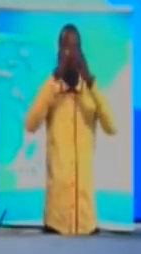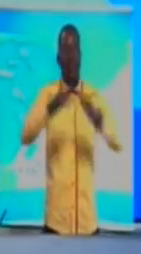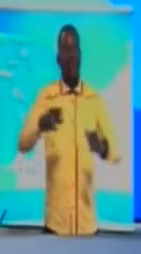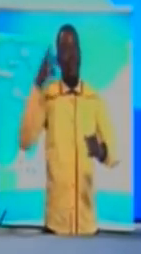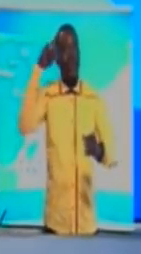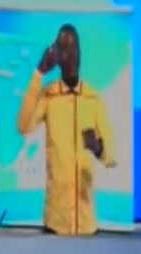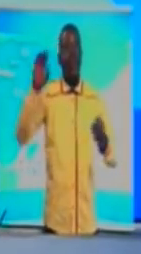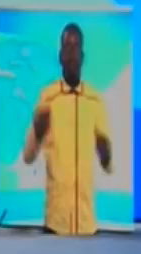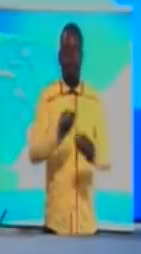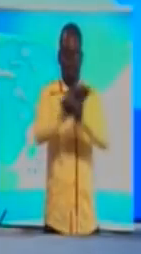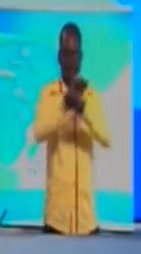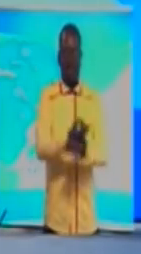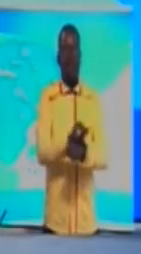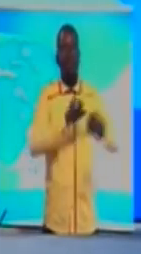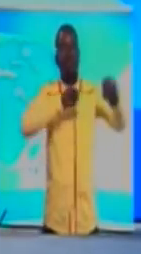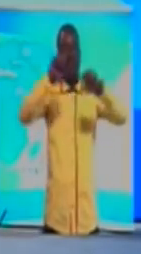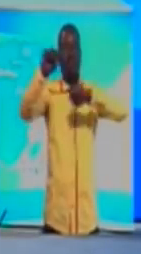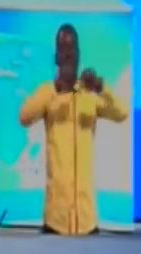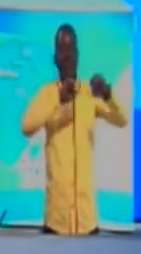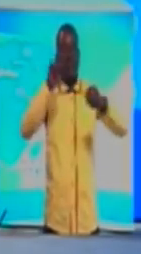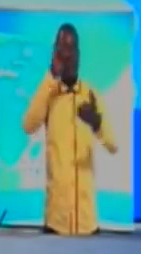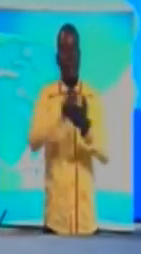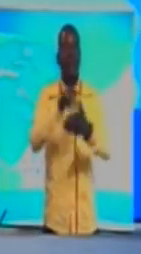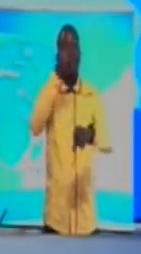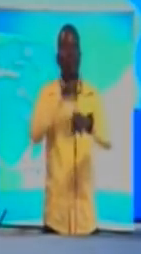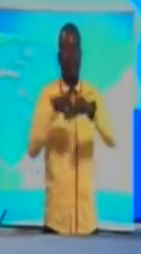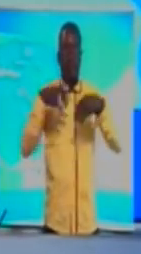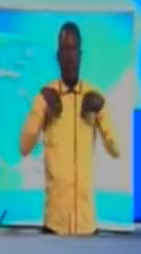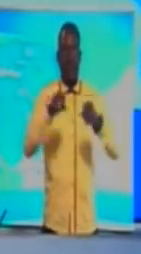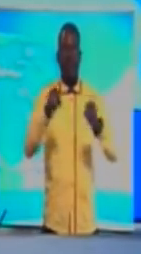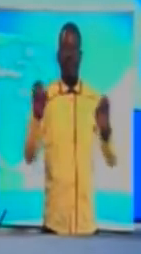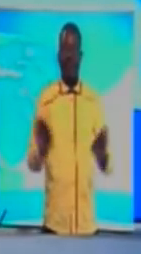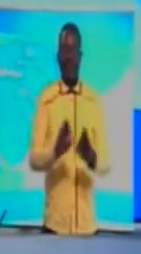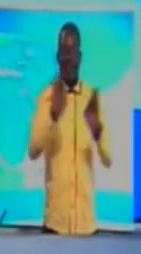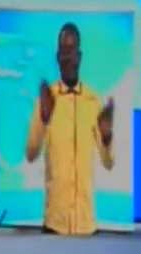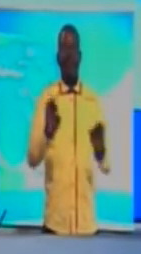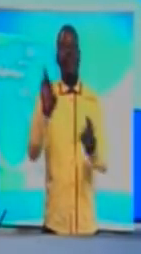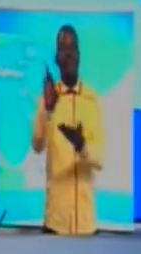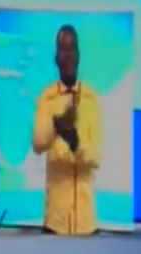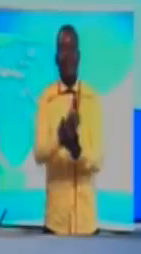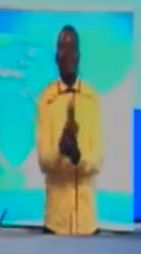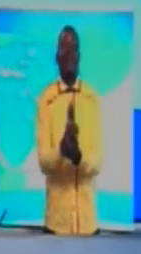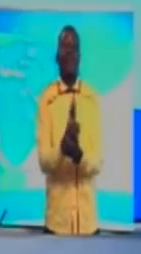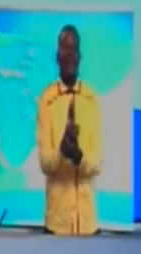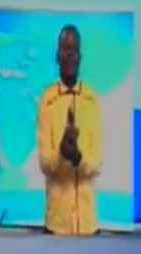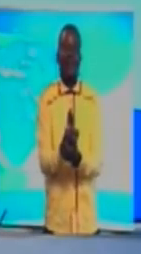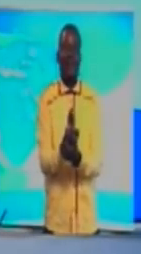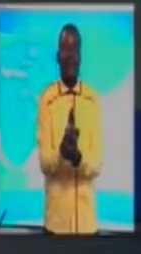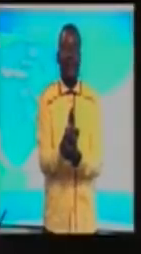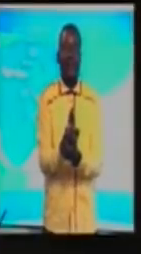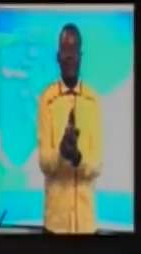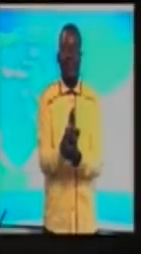activités culturelles et sportives ont constitué les temps forts de la cérémonie. Nous voyons cela avec Consul Koulibaly et Tanga Kafando.